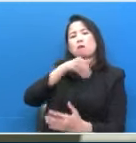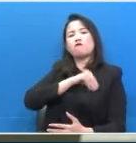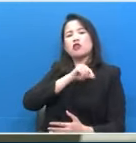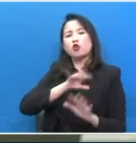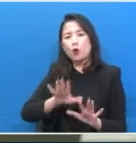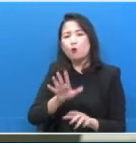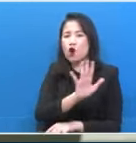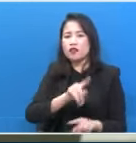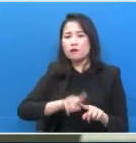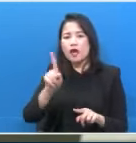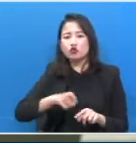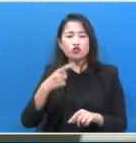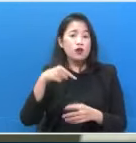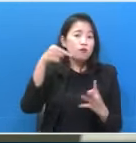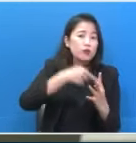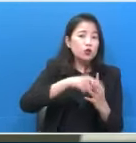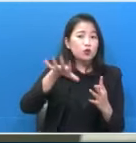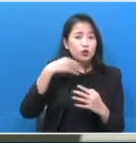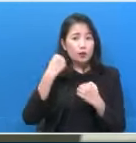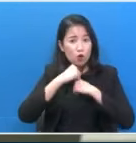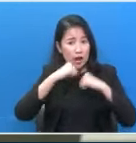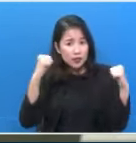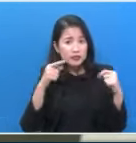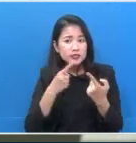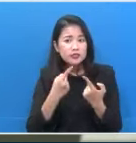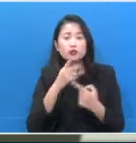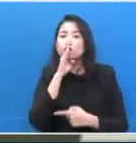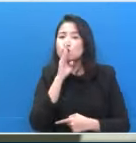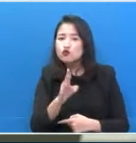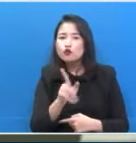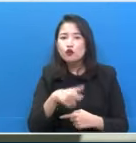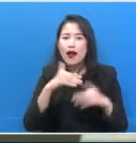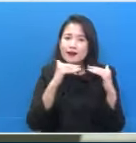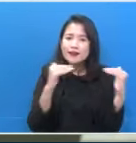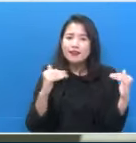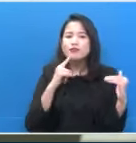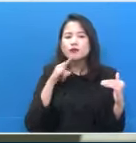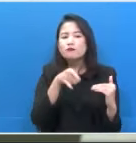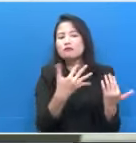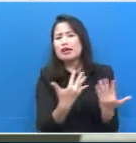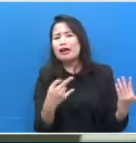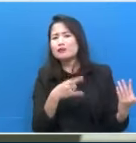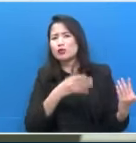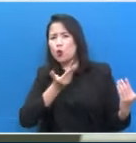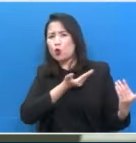demokratis, jujur, dan adil. Dan persatuan tetap terjaga, tak jadi korban